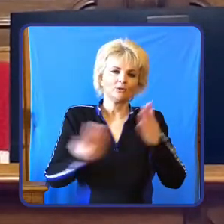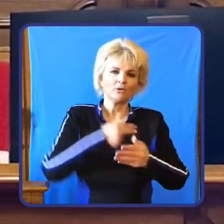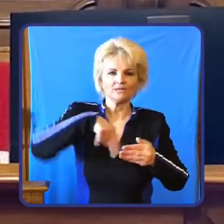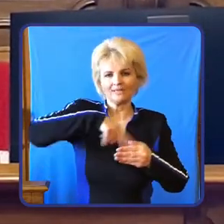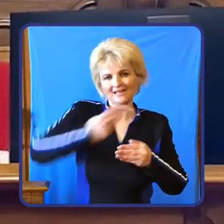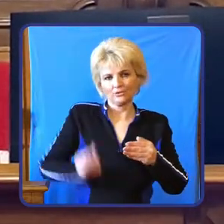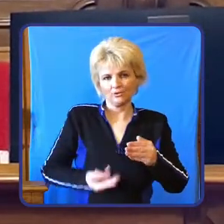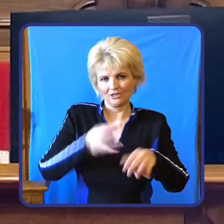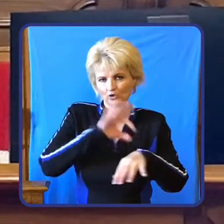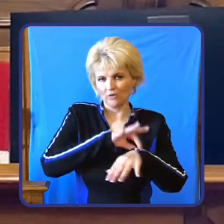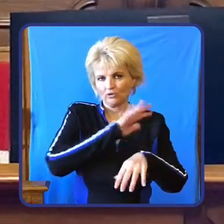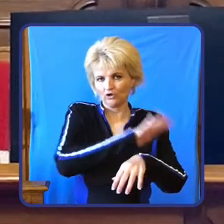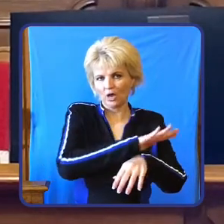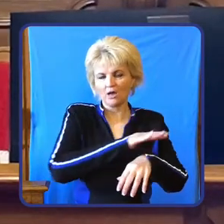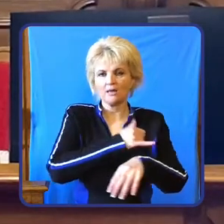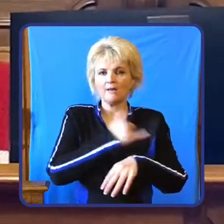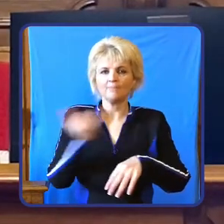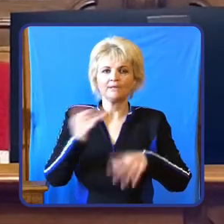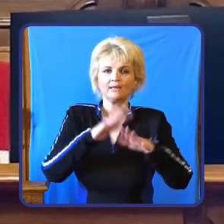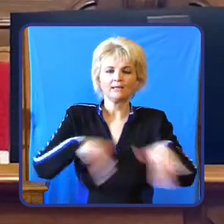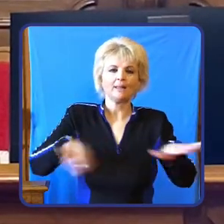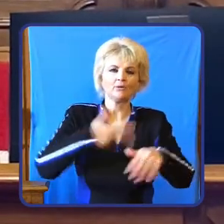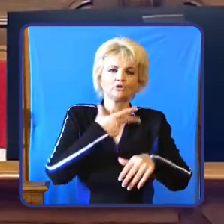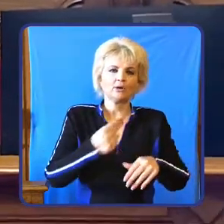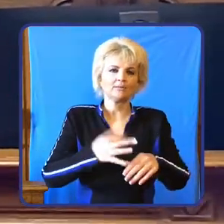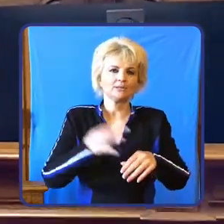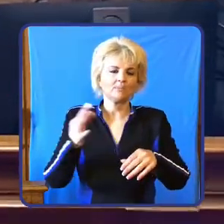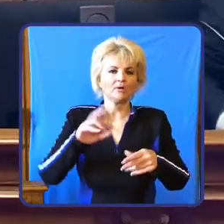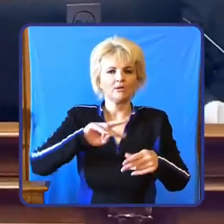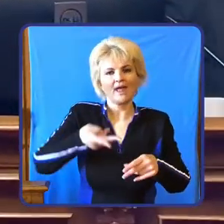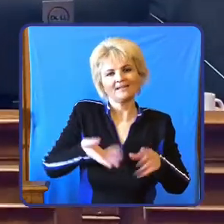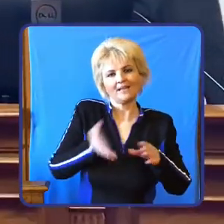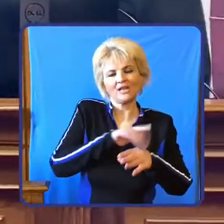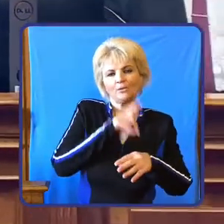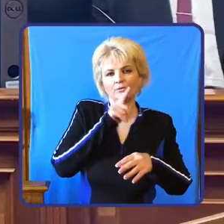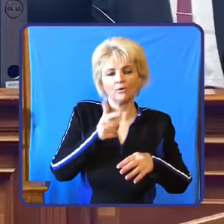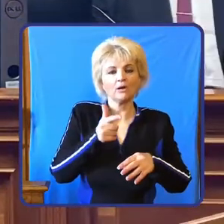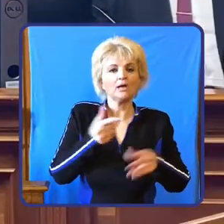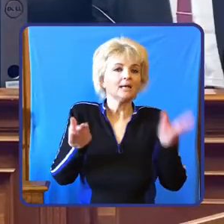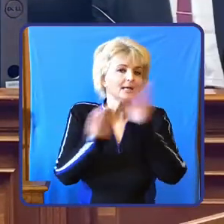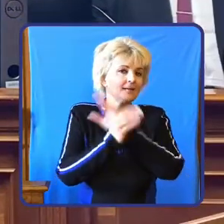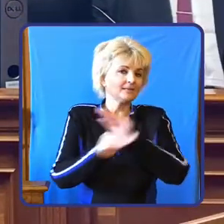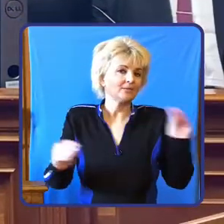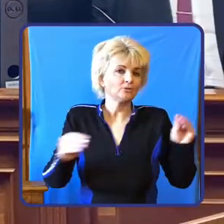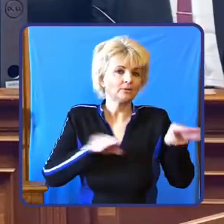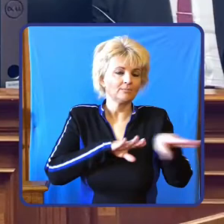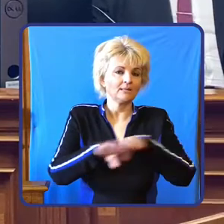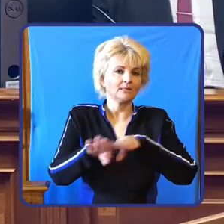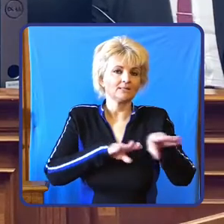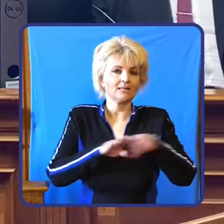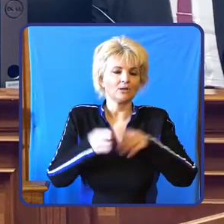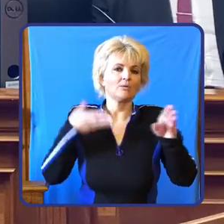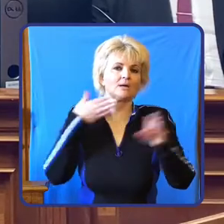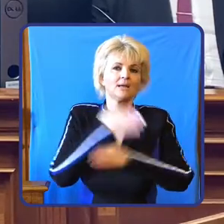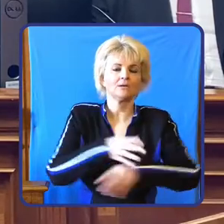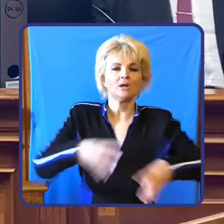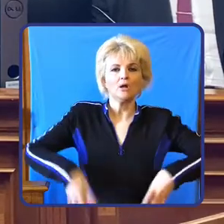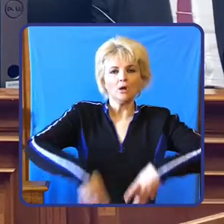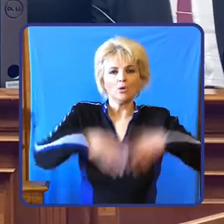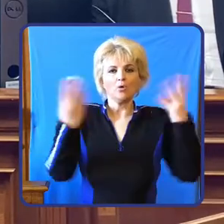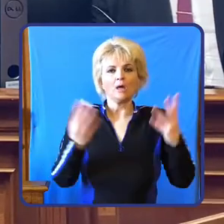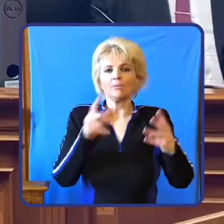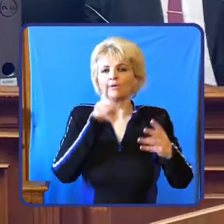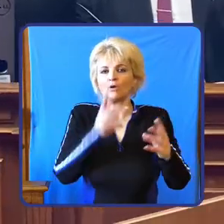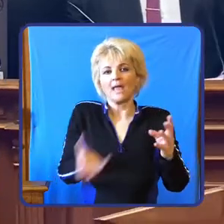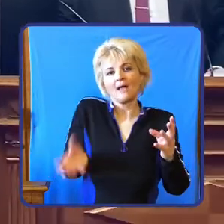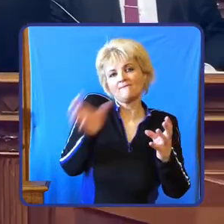az az oka, hogy minden település 30 nappal a váltás előtt fog értesülni a minisztériumon keresztül, egy honlapra fogják feltenni